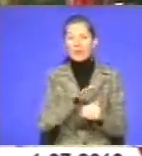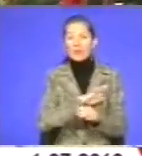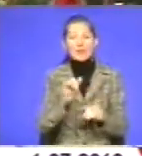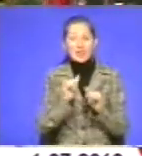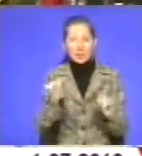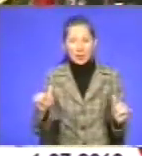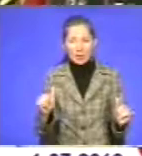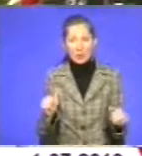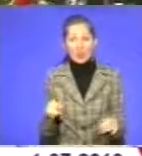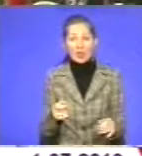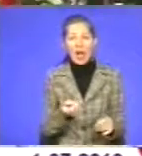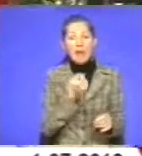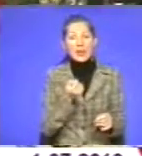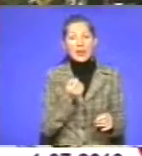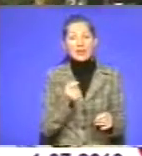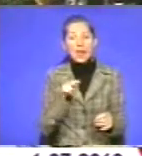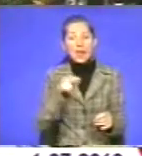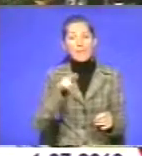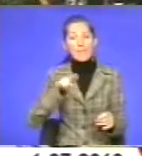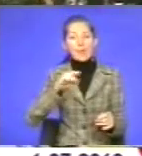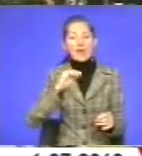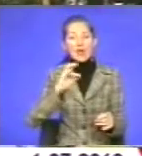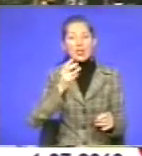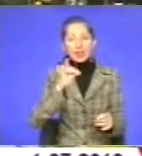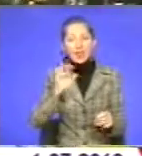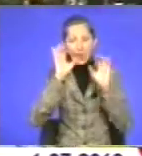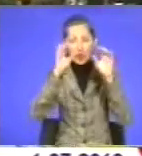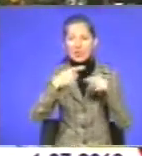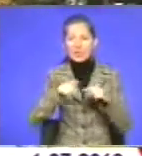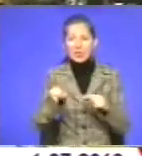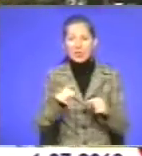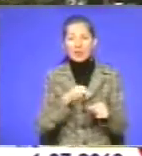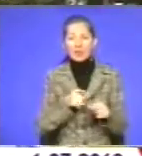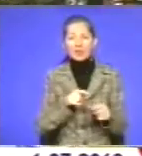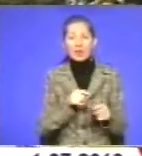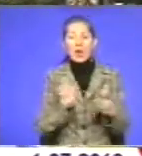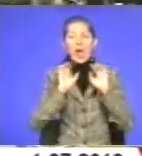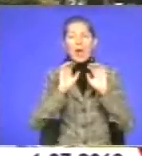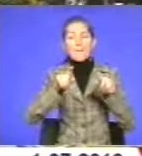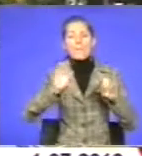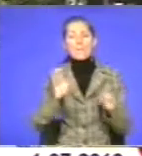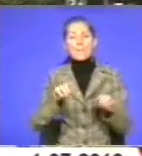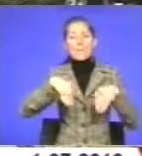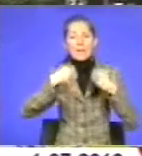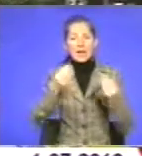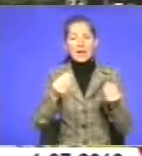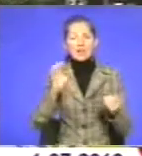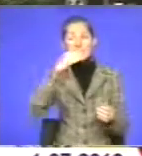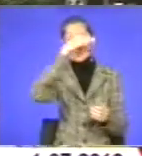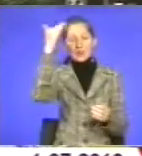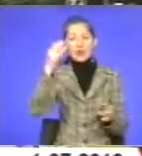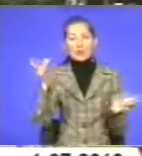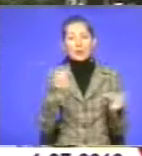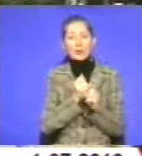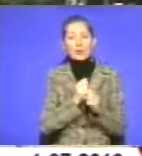Елементи пляжного волейболу відрізняються, а іменно передачу зверху. Там треба робити, щоб не було м'яч